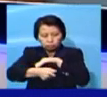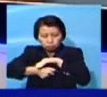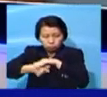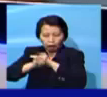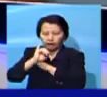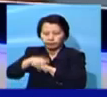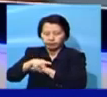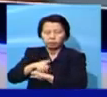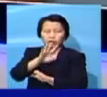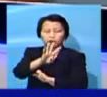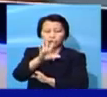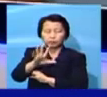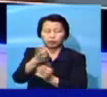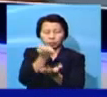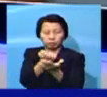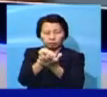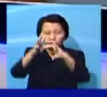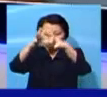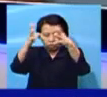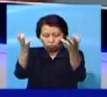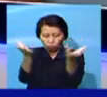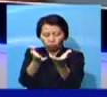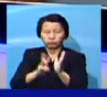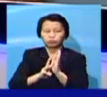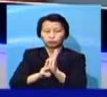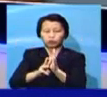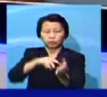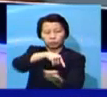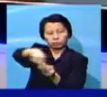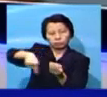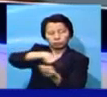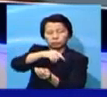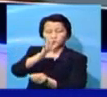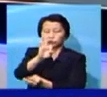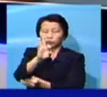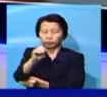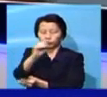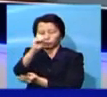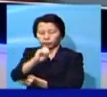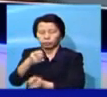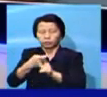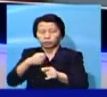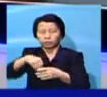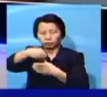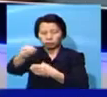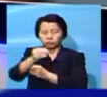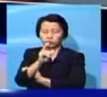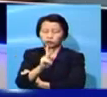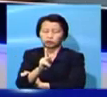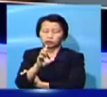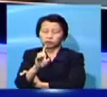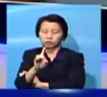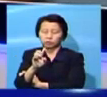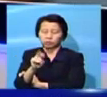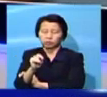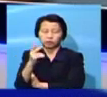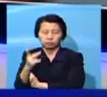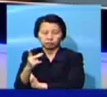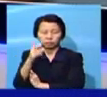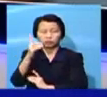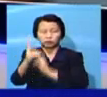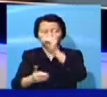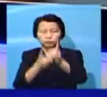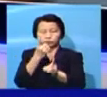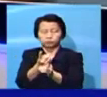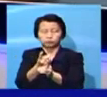45 ekonomi ekonomi global yang mewakili sekitar 90% daripada keluaran dalam negara kasar kdnk